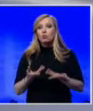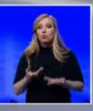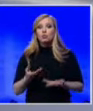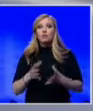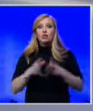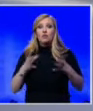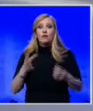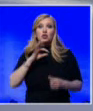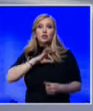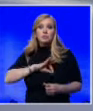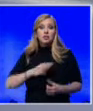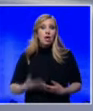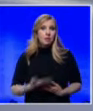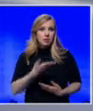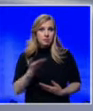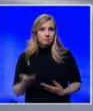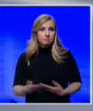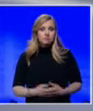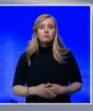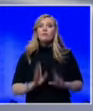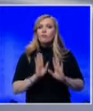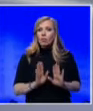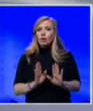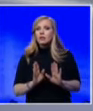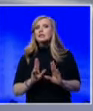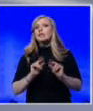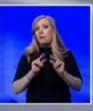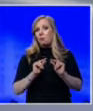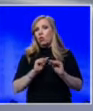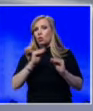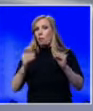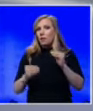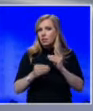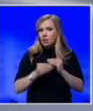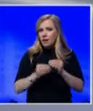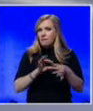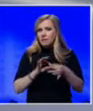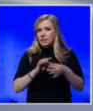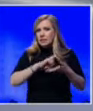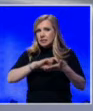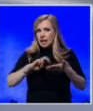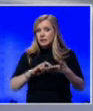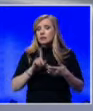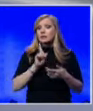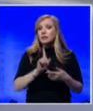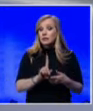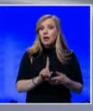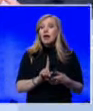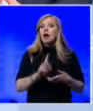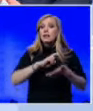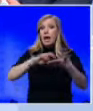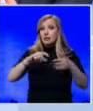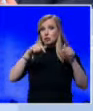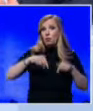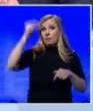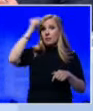доходите? Само да направя една вметка във връзка с данъците. Споменах вече, че данъците в България са най-ниските по